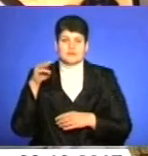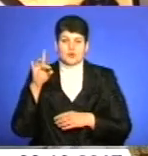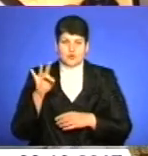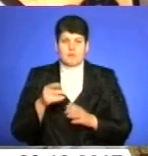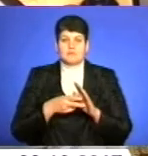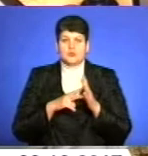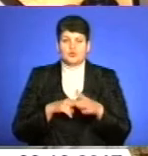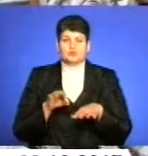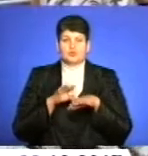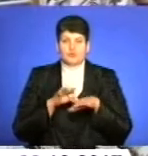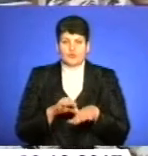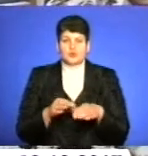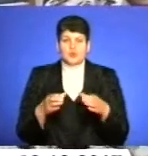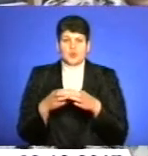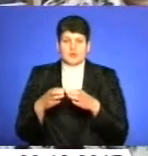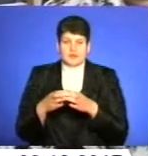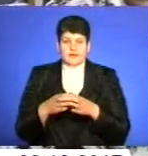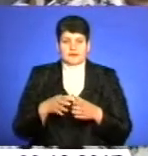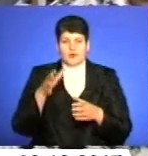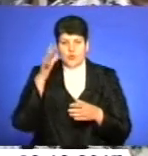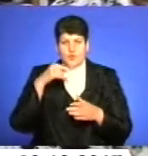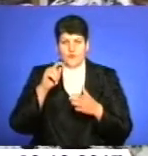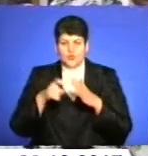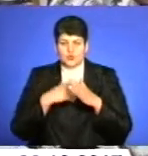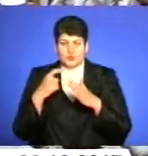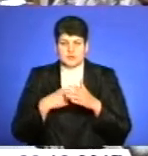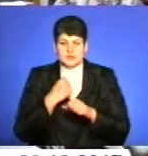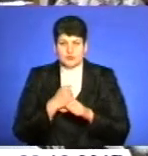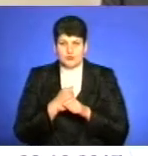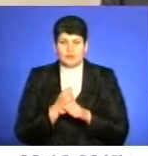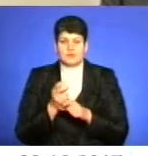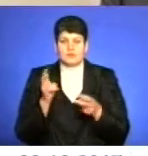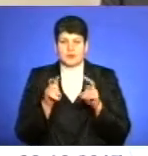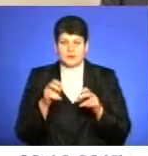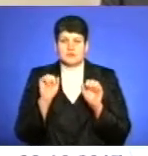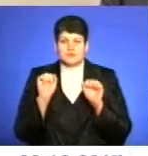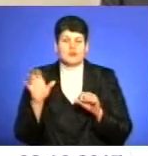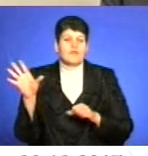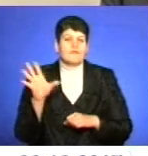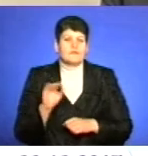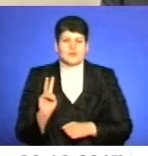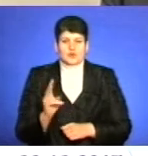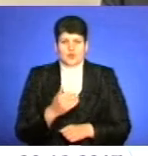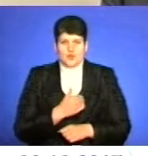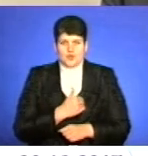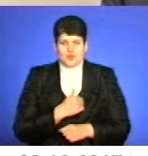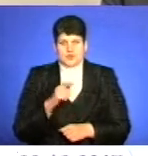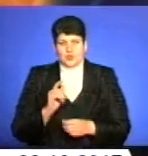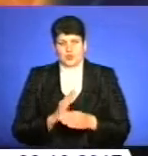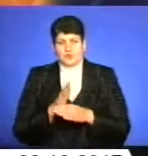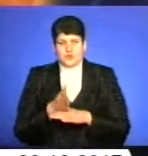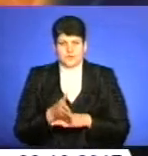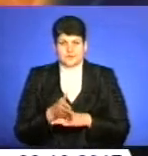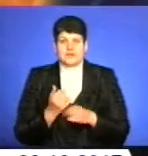заняття астрономічних гуртків, науково-дослідні роботи Малої академії наук. Відвідувати її зможуть також усі охочі, жителі громади та гості.